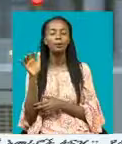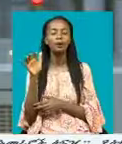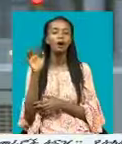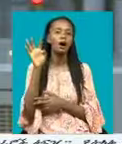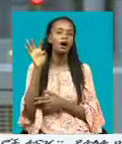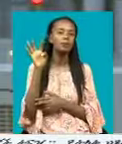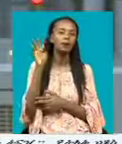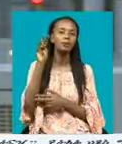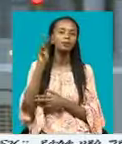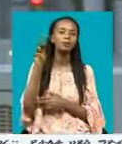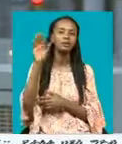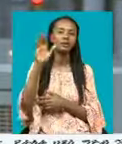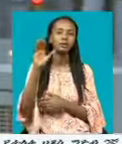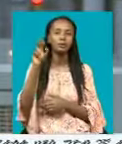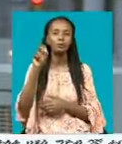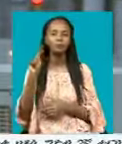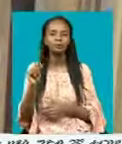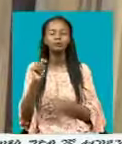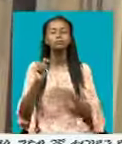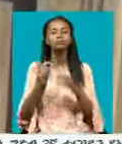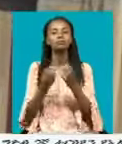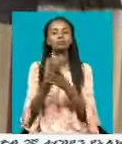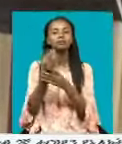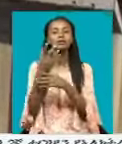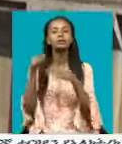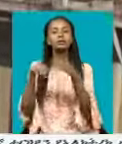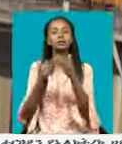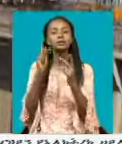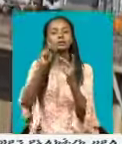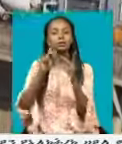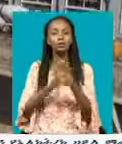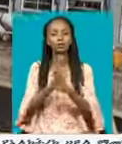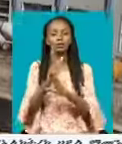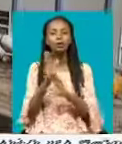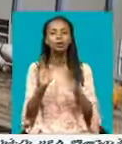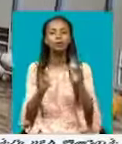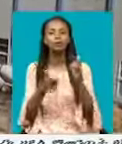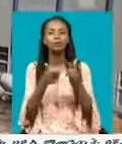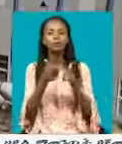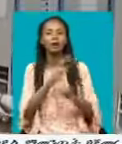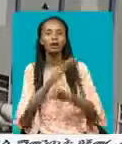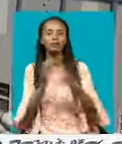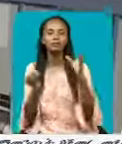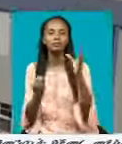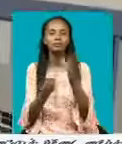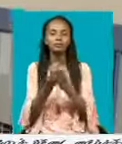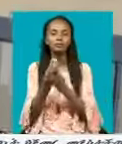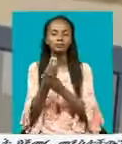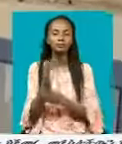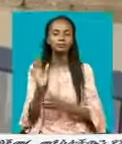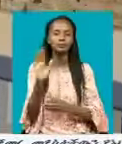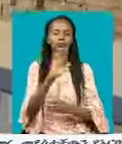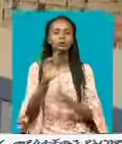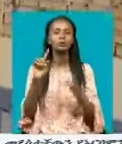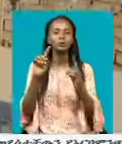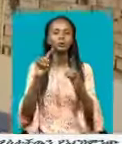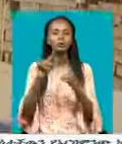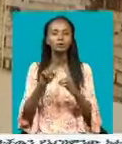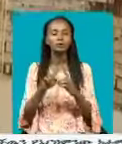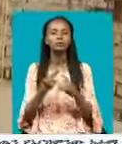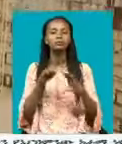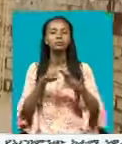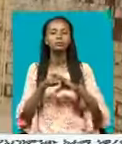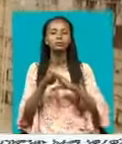ከ540 ጊጋዋት ሰዓት በላይ አመንጭቷል እስካሁን። ከዚህ ስኬት በኋላ ነው ሁለተኛውን ኃይል ማመንጫ ወይም ዩኒት 9ን ወደ ስራ